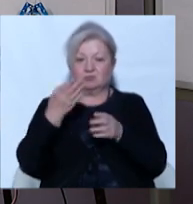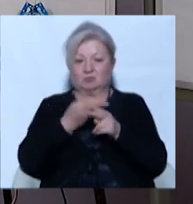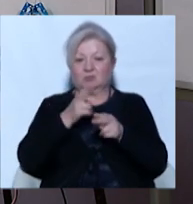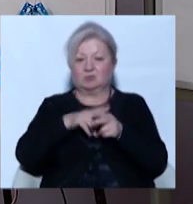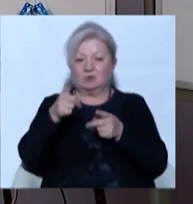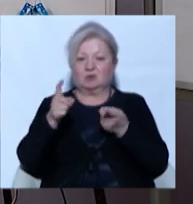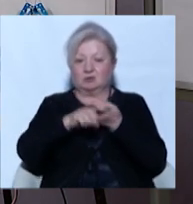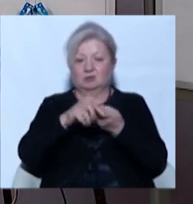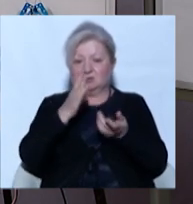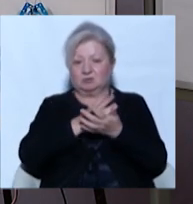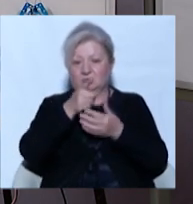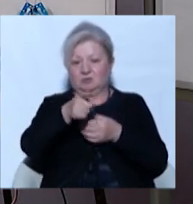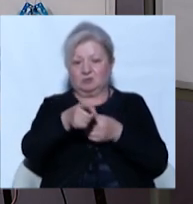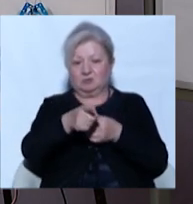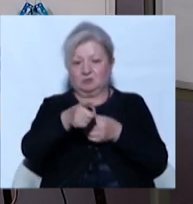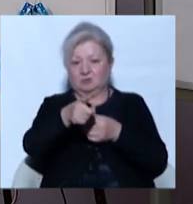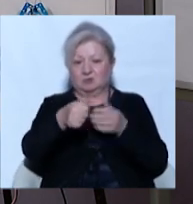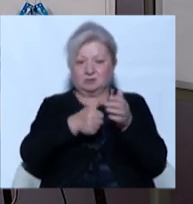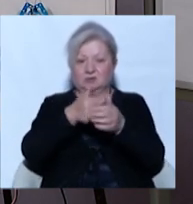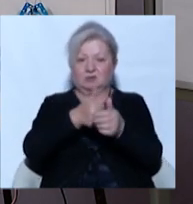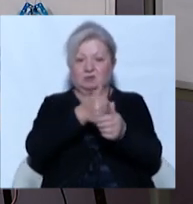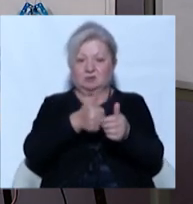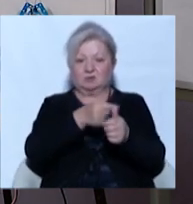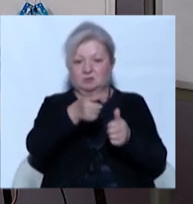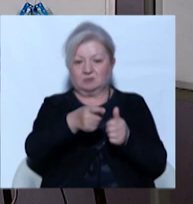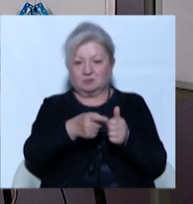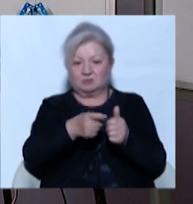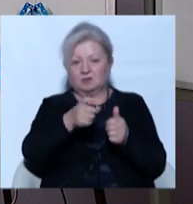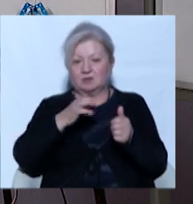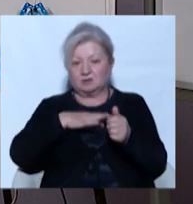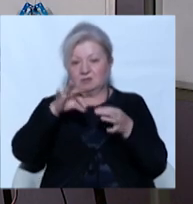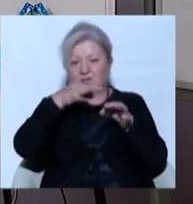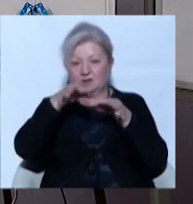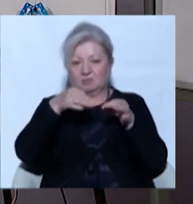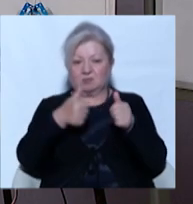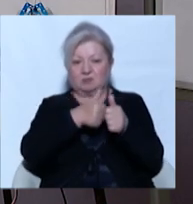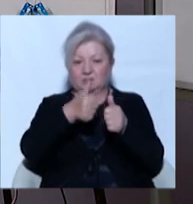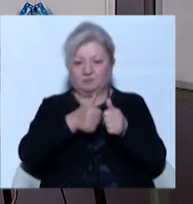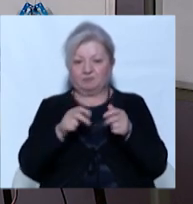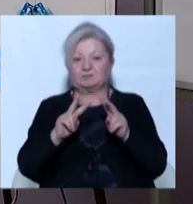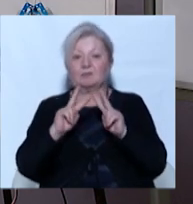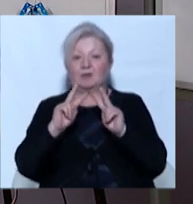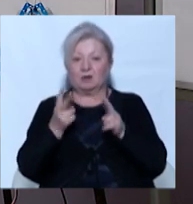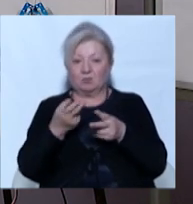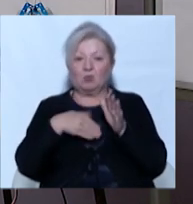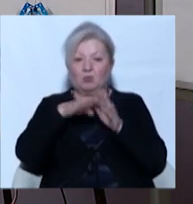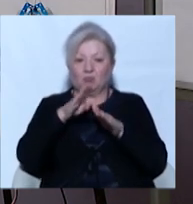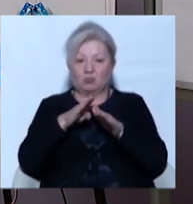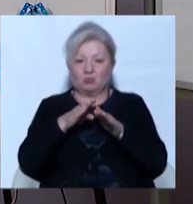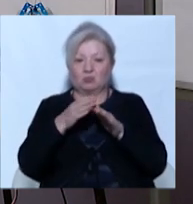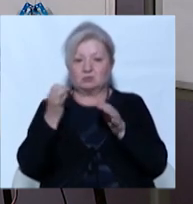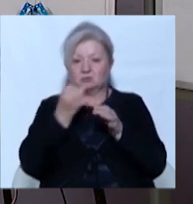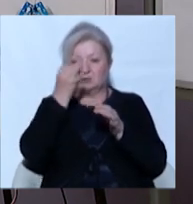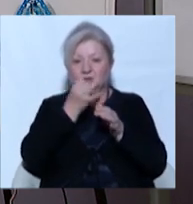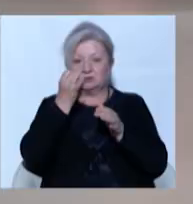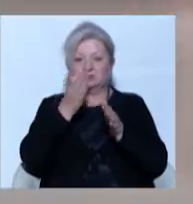რომ ობიექტი არის თეთრი, თეთრი ობიექტიდან ვიცით, რომ სინათლე ირეკლება და ამ პრინციპზეა დამყარებული მისი მუშაობა. კიდევ